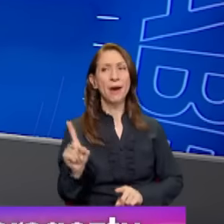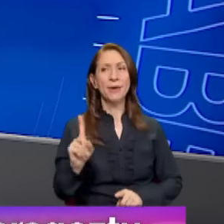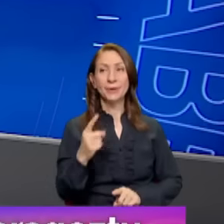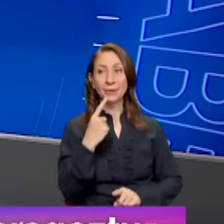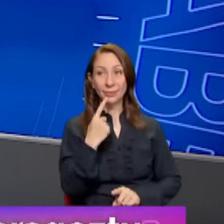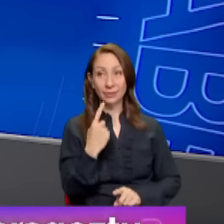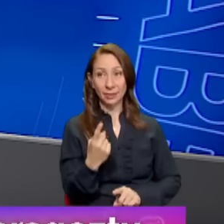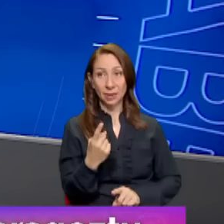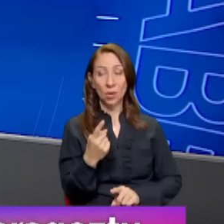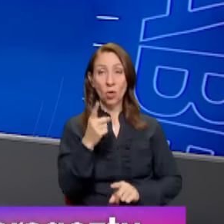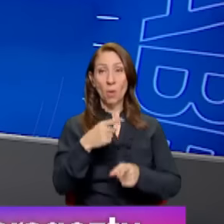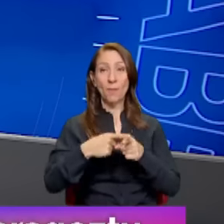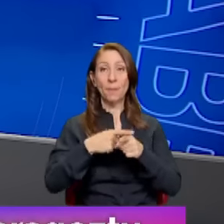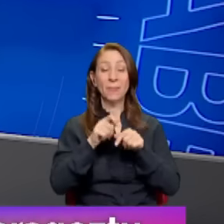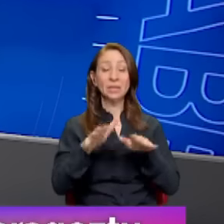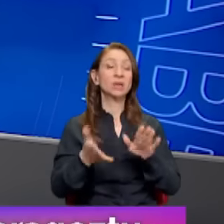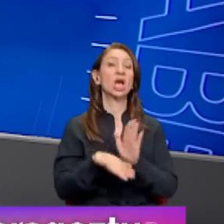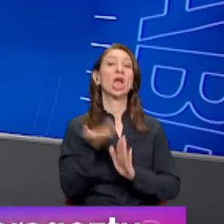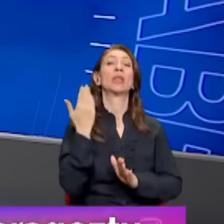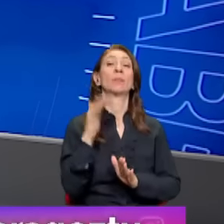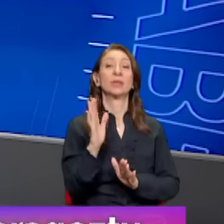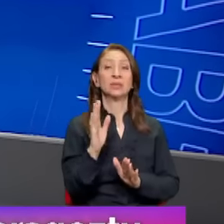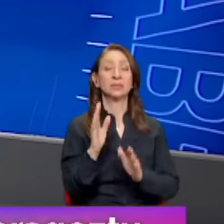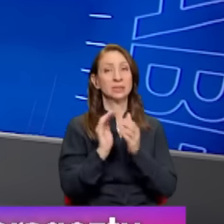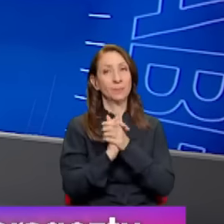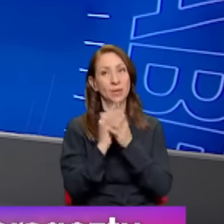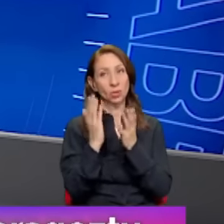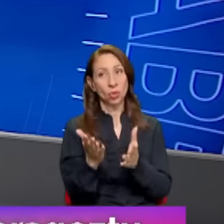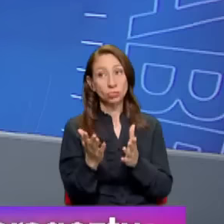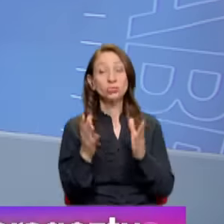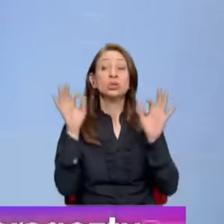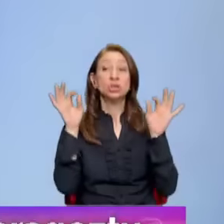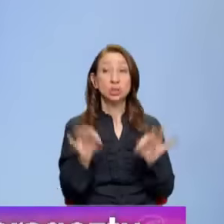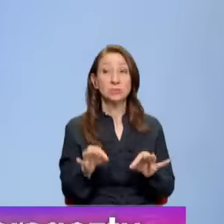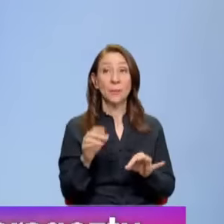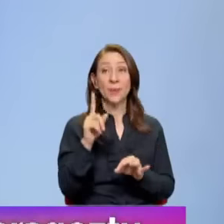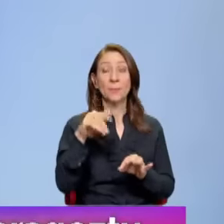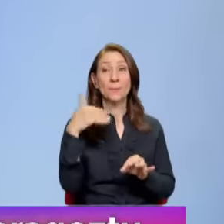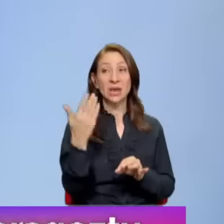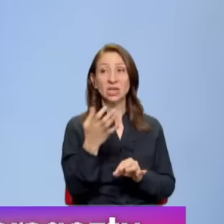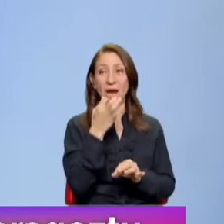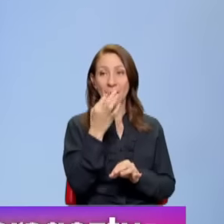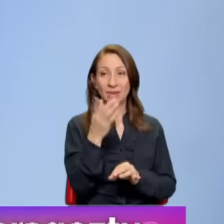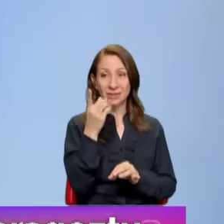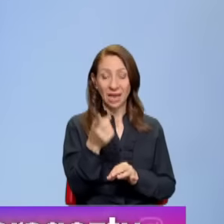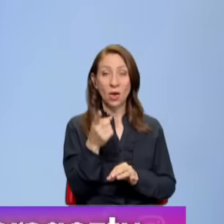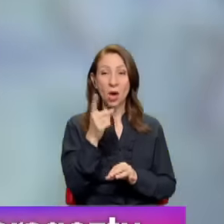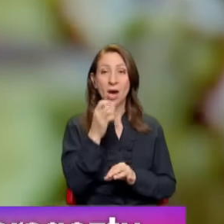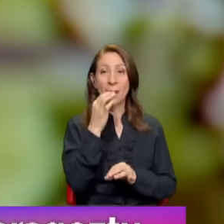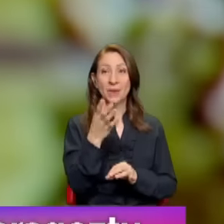sergiledi ve o paylaşımı kaldırmadı tebrik ediyoruz şimdi bir başka haber de o haberimiz de yine